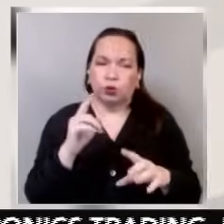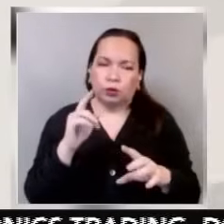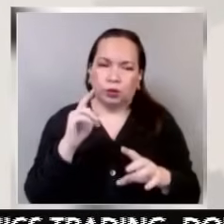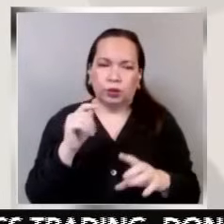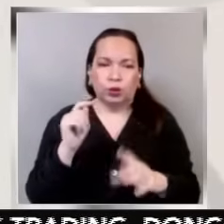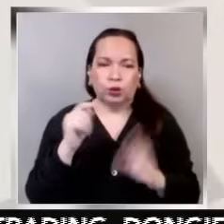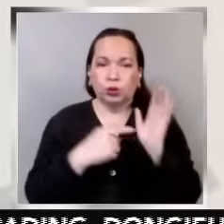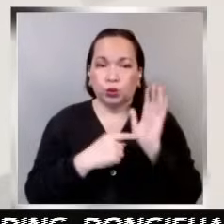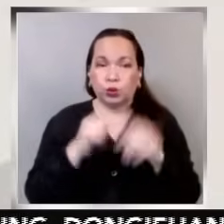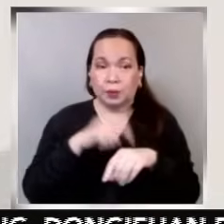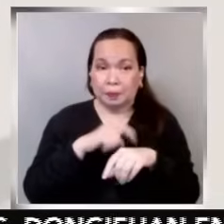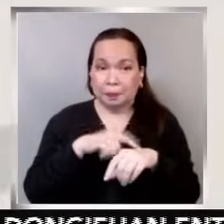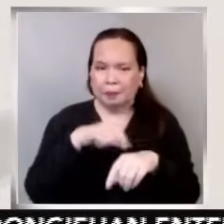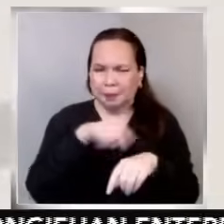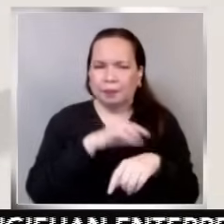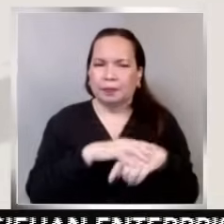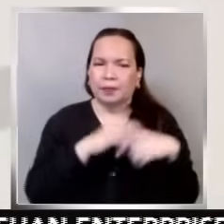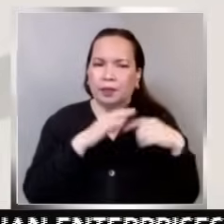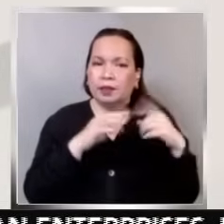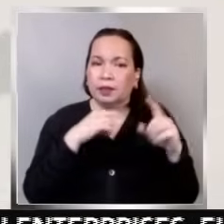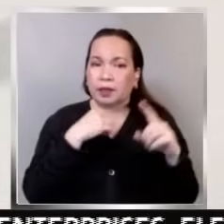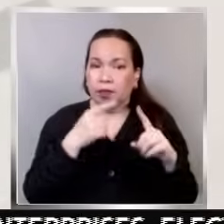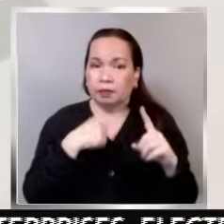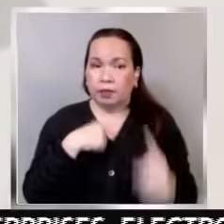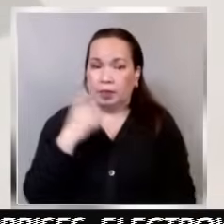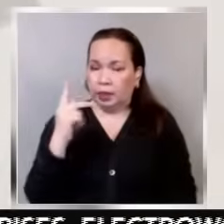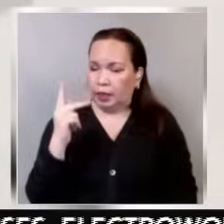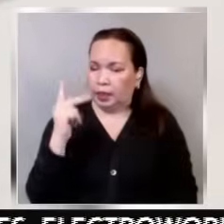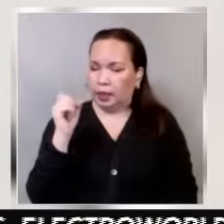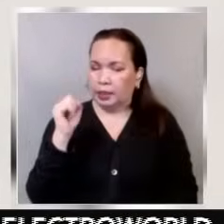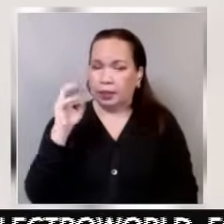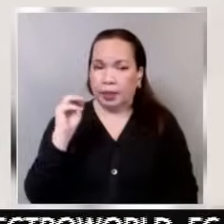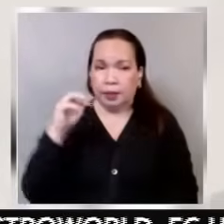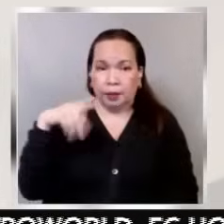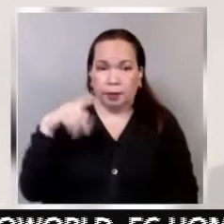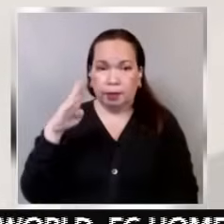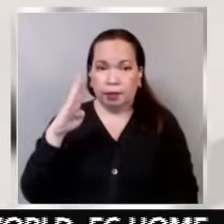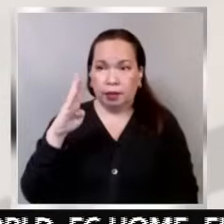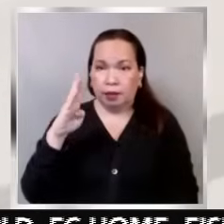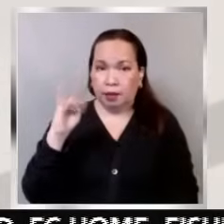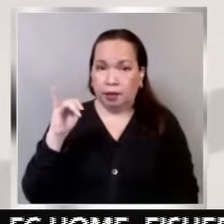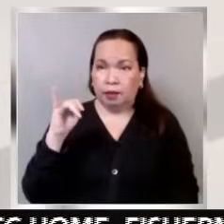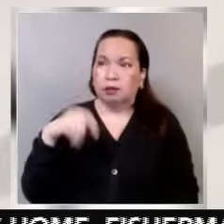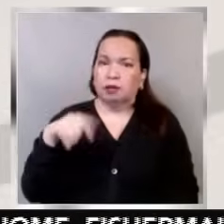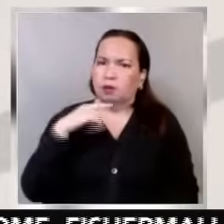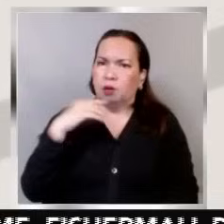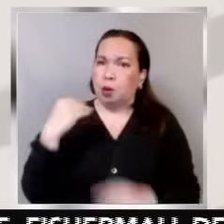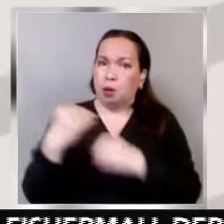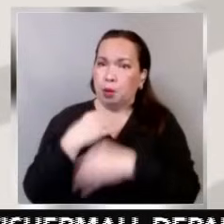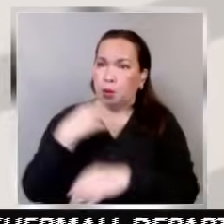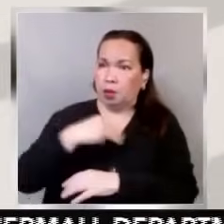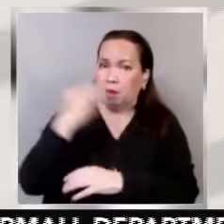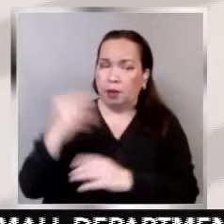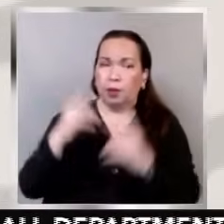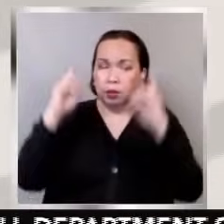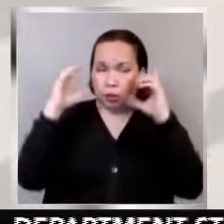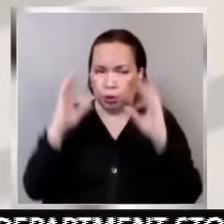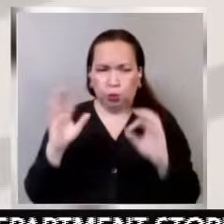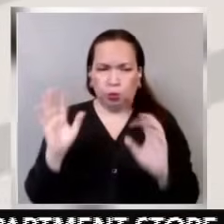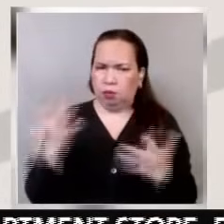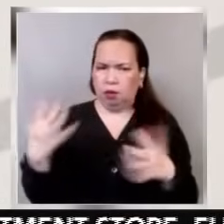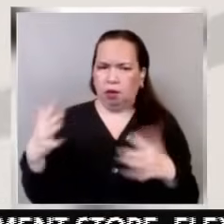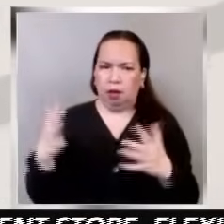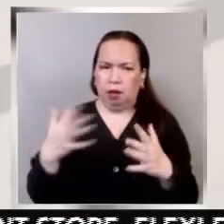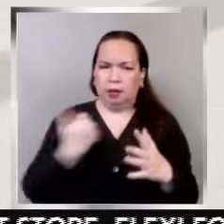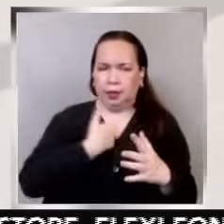sa pahayag, itinanggi ng KSMBPI na naimpluwensyahan sila ng MTRCB sa paghahain ng reklamo. Sa